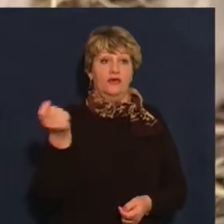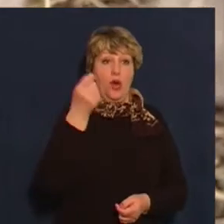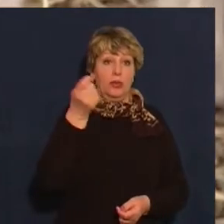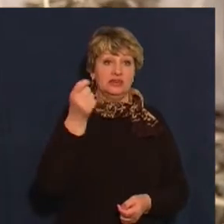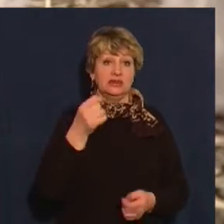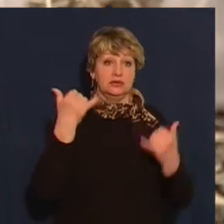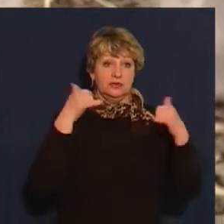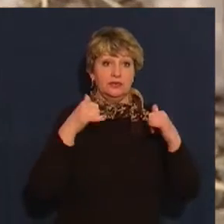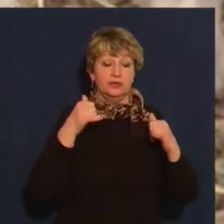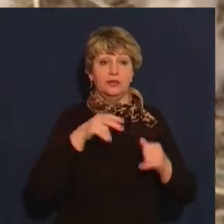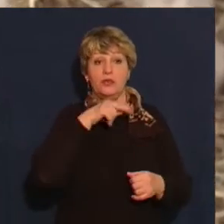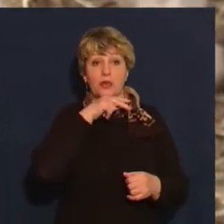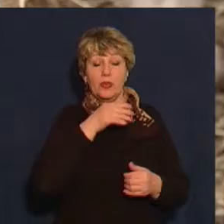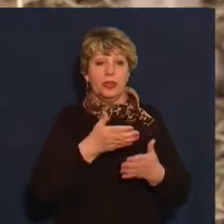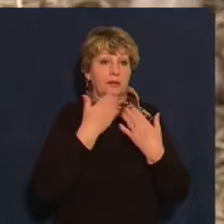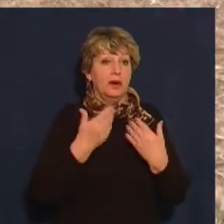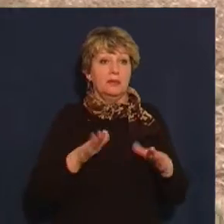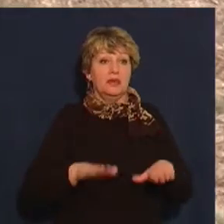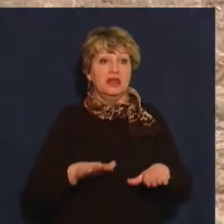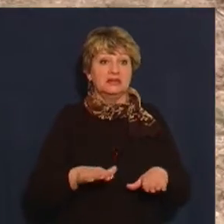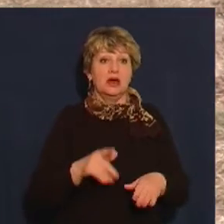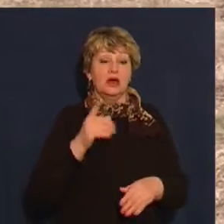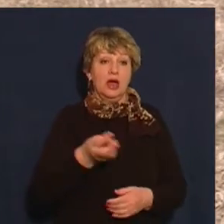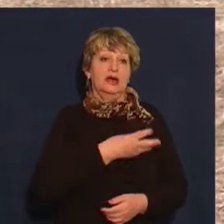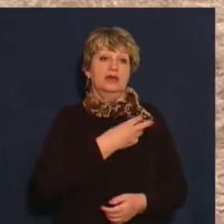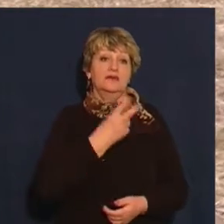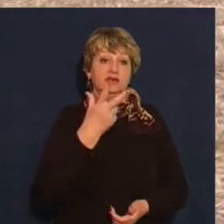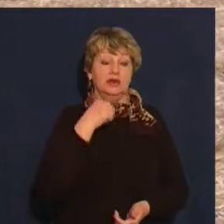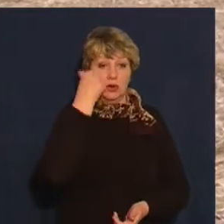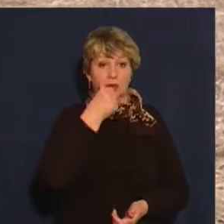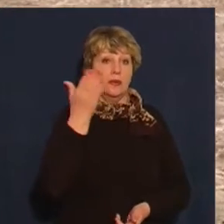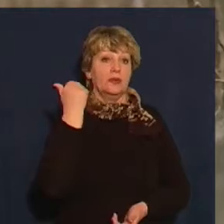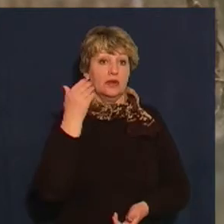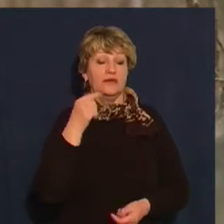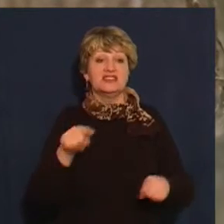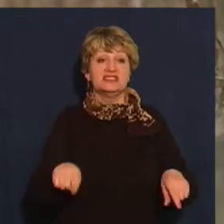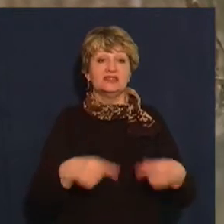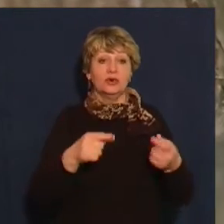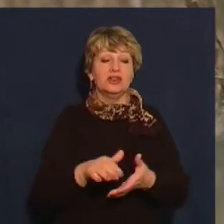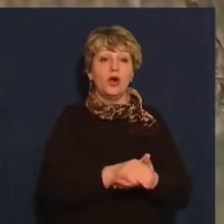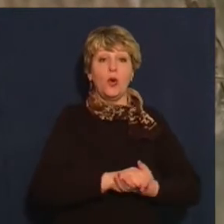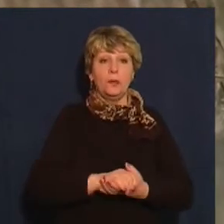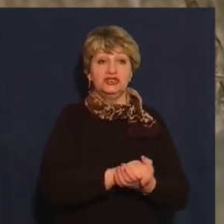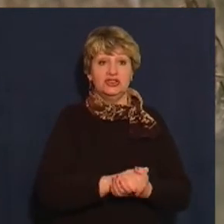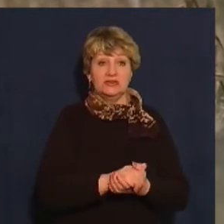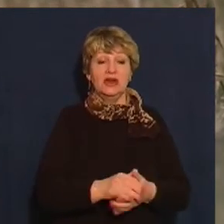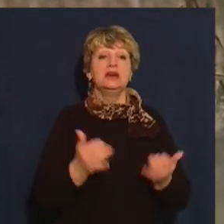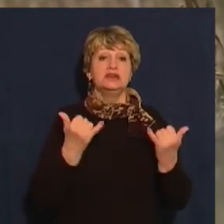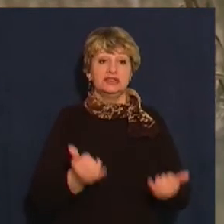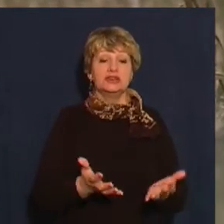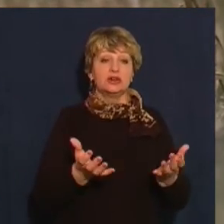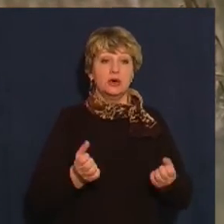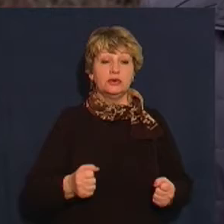іншим селянам стало ніде, Анатолій ініціював 3 роки тому створення громадського пасовища. Нині громада отримала право власності